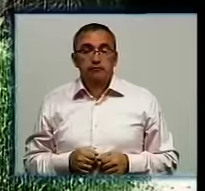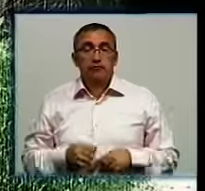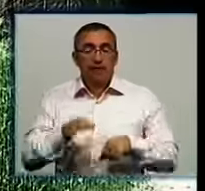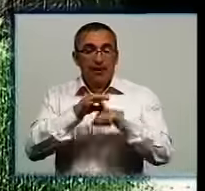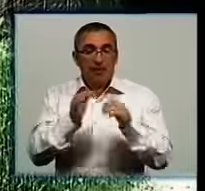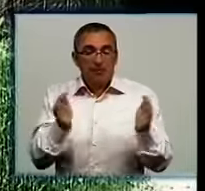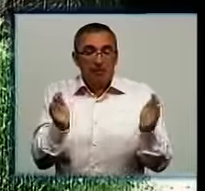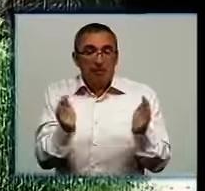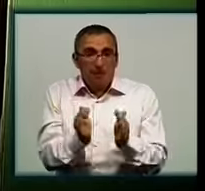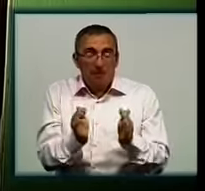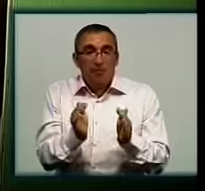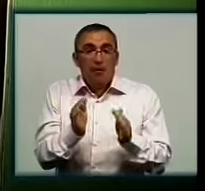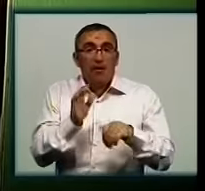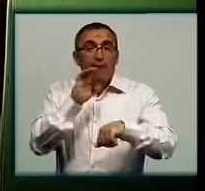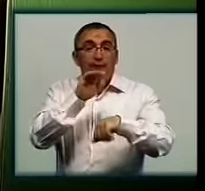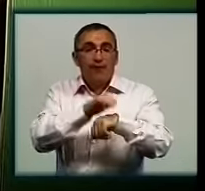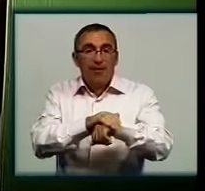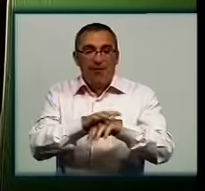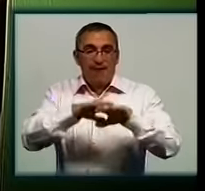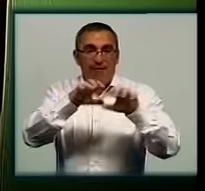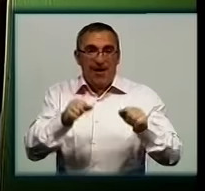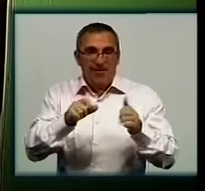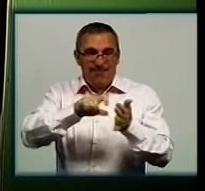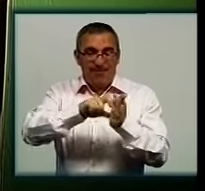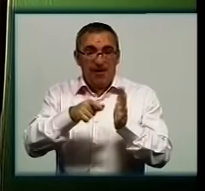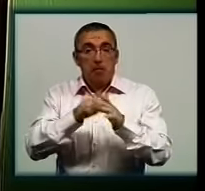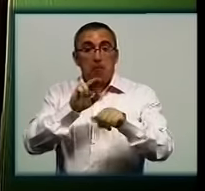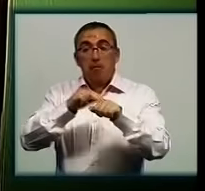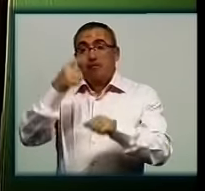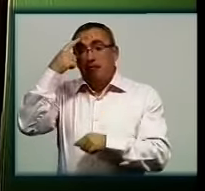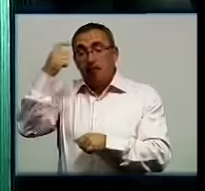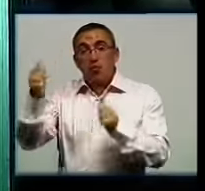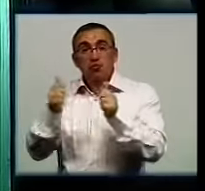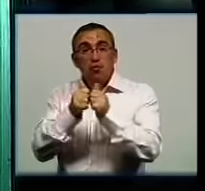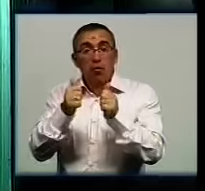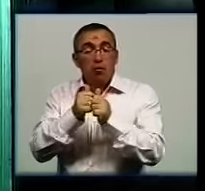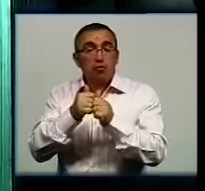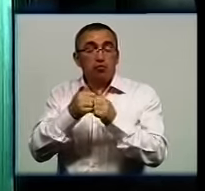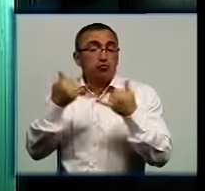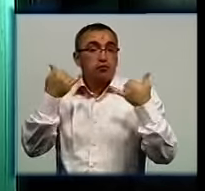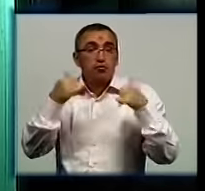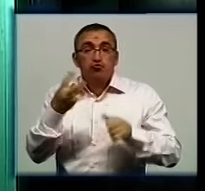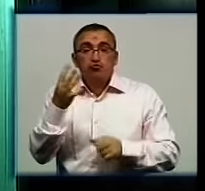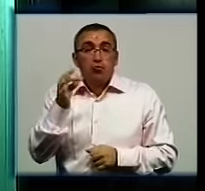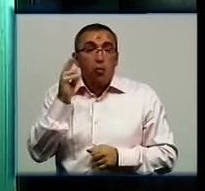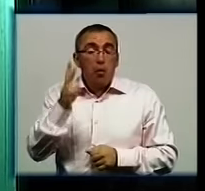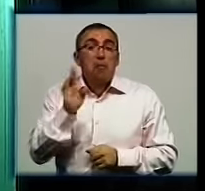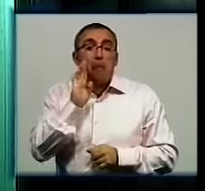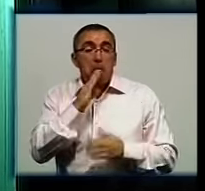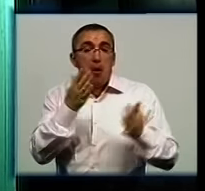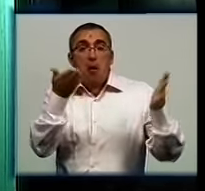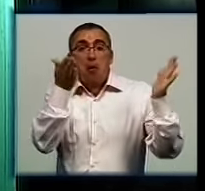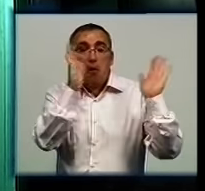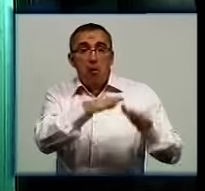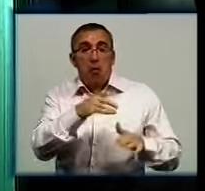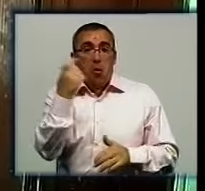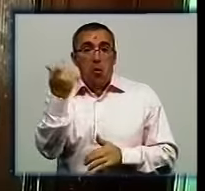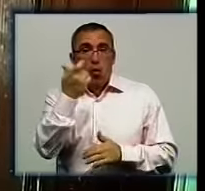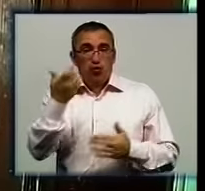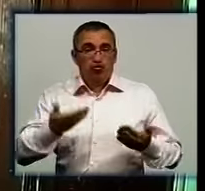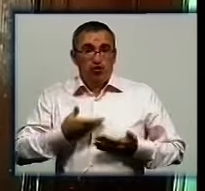Тіло немовляти виявив знайомий власниці квартири. В міліцію повідомили сусіди. Кажуть, шоковані і не розуміють, чому мати залишила малюка на господарку